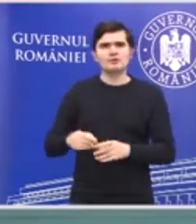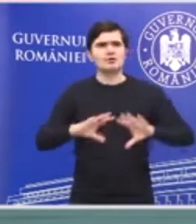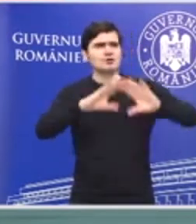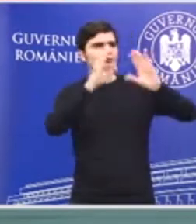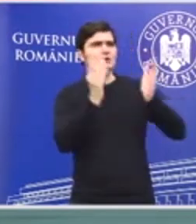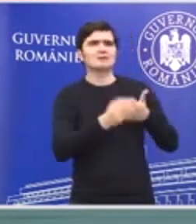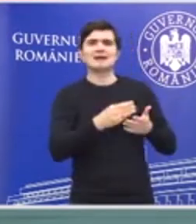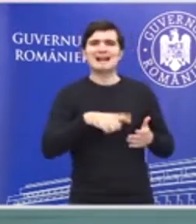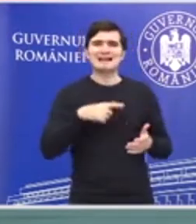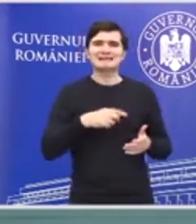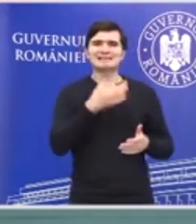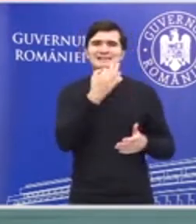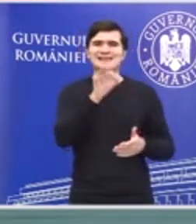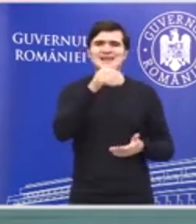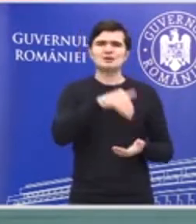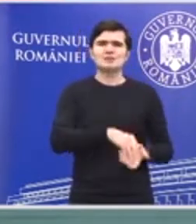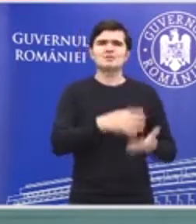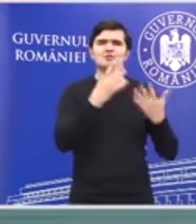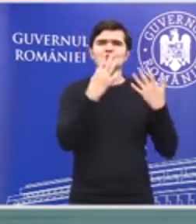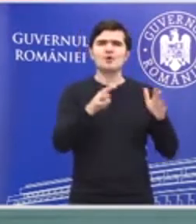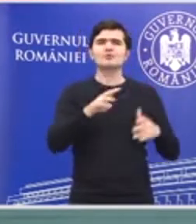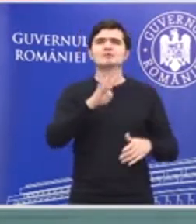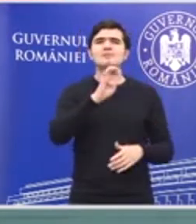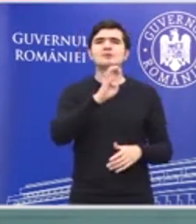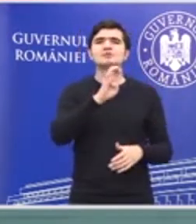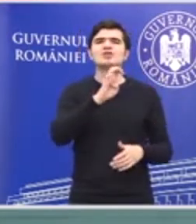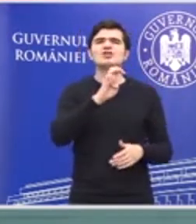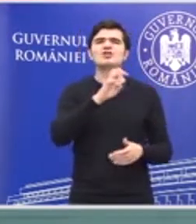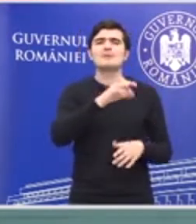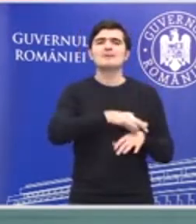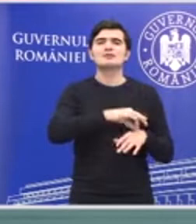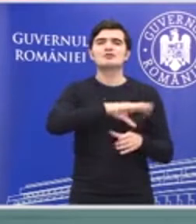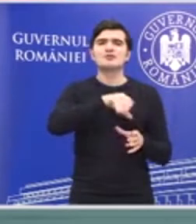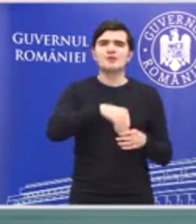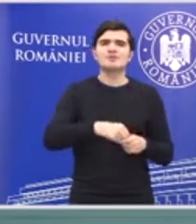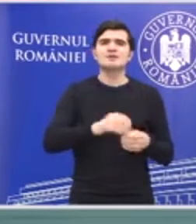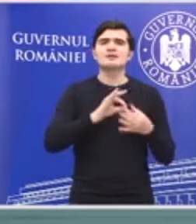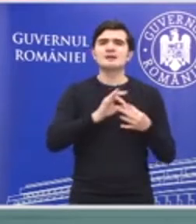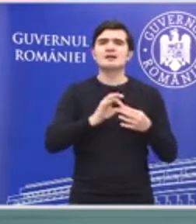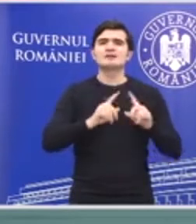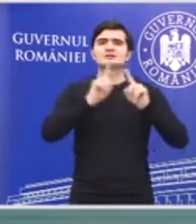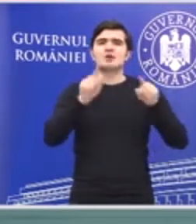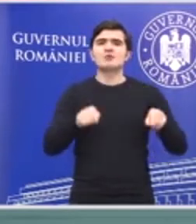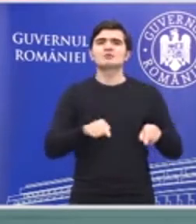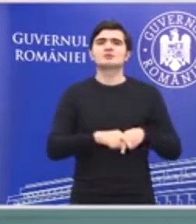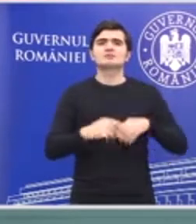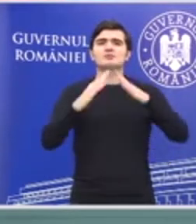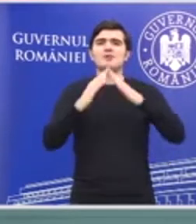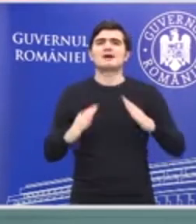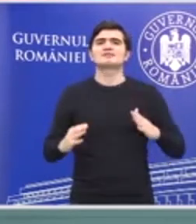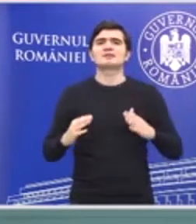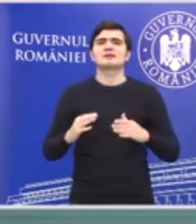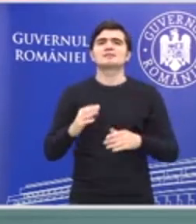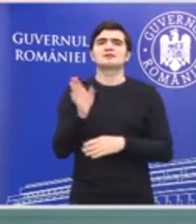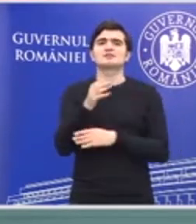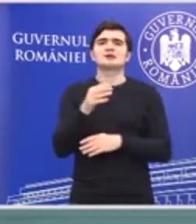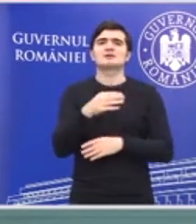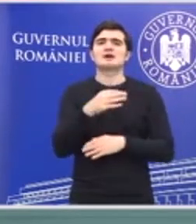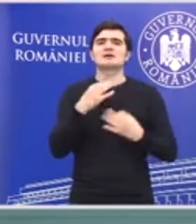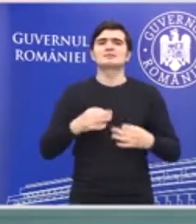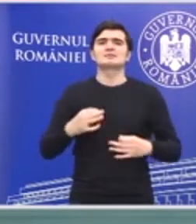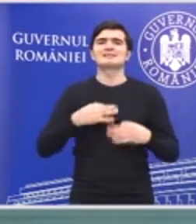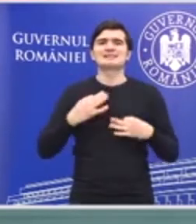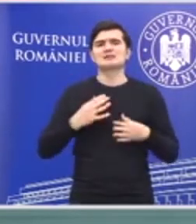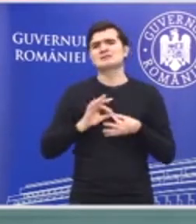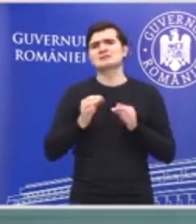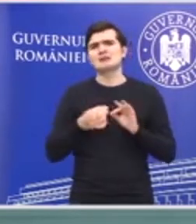celor 10.940 de medici de familie care se află în relație contractuală cu Casa Națională de Asigurări de Sănătate, ceea ce înseamnă un procent